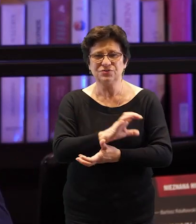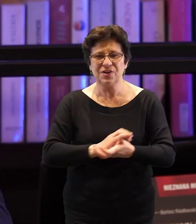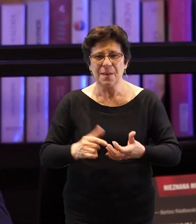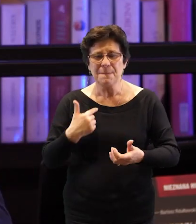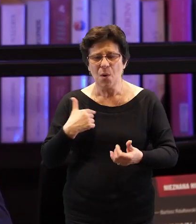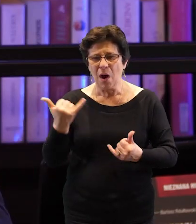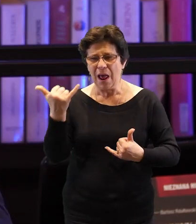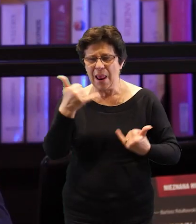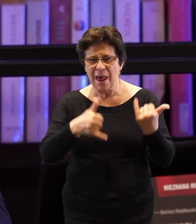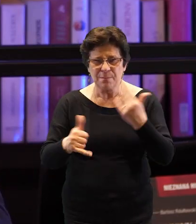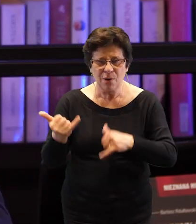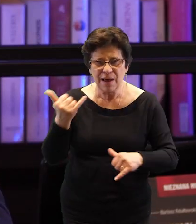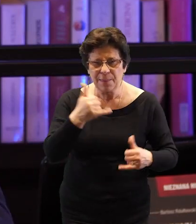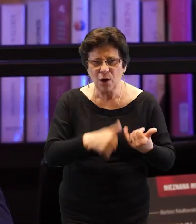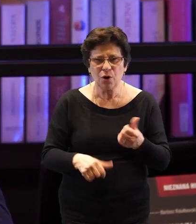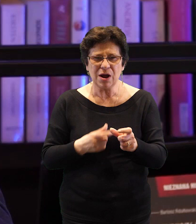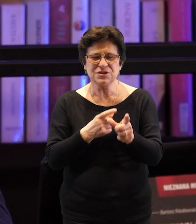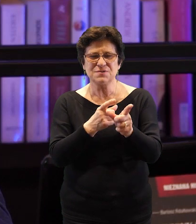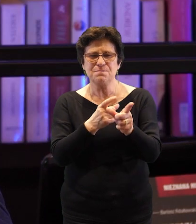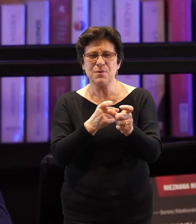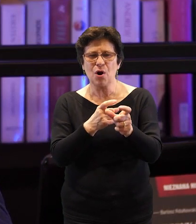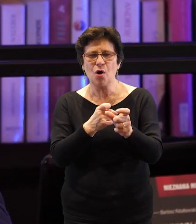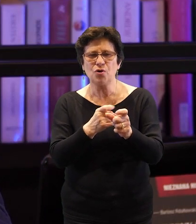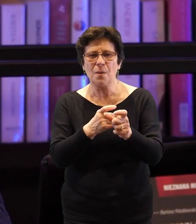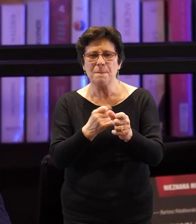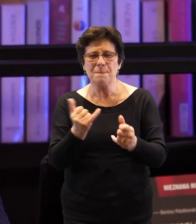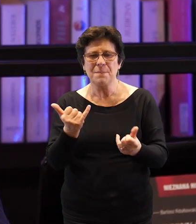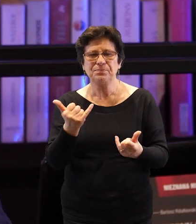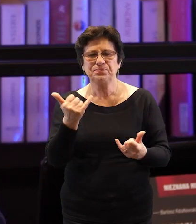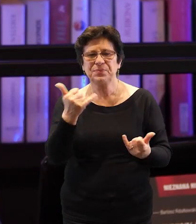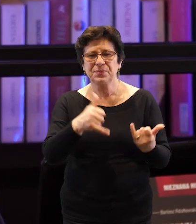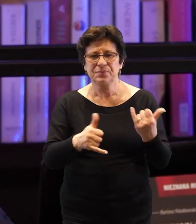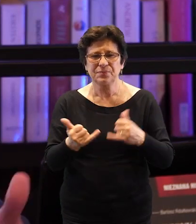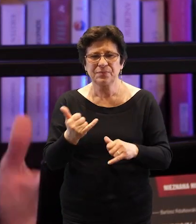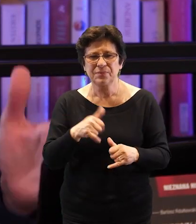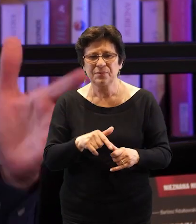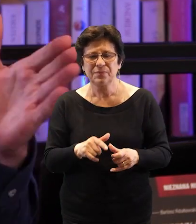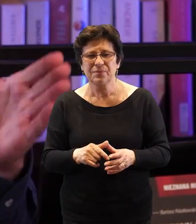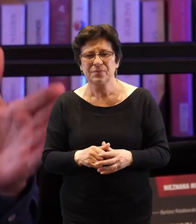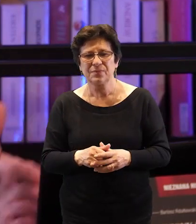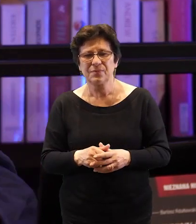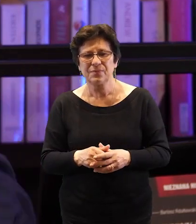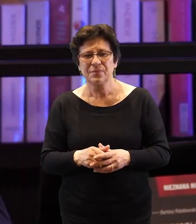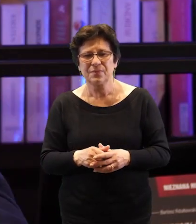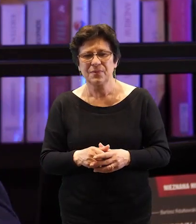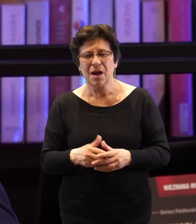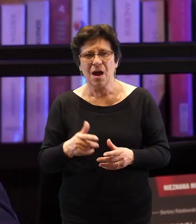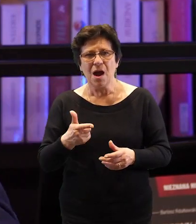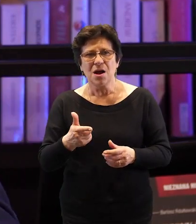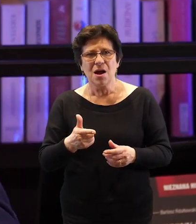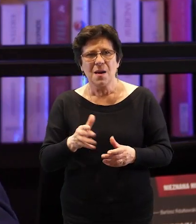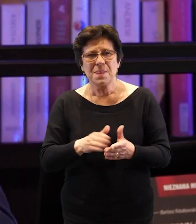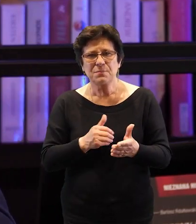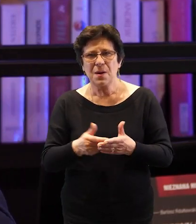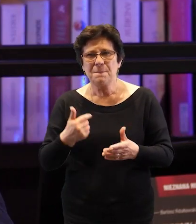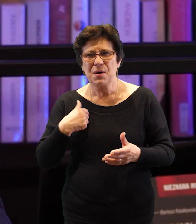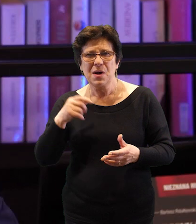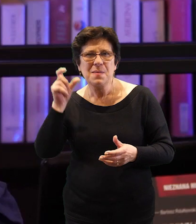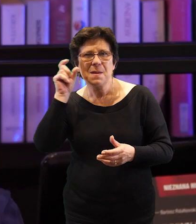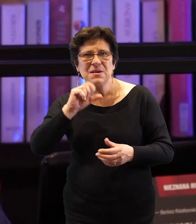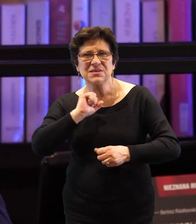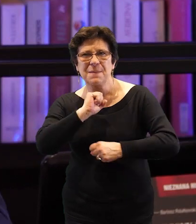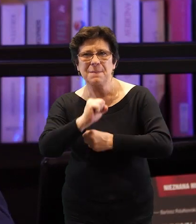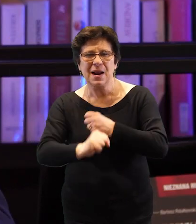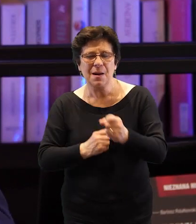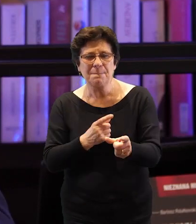z bronią bakteriologiczną. Podążyłem tropem historii, że pod Zamkiem Książ były niemieckie prace nad bronią atomową,